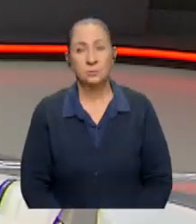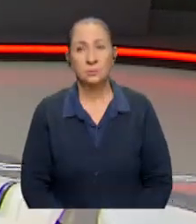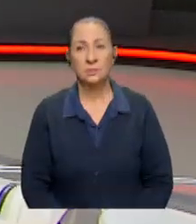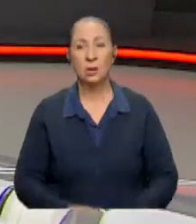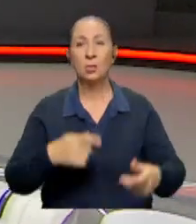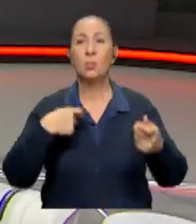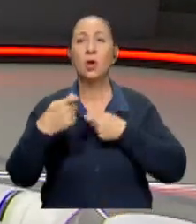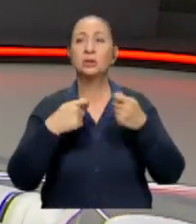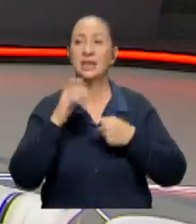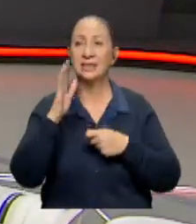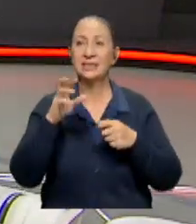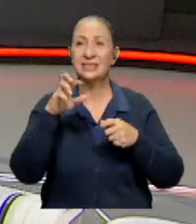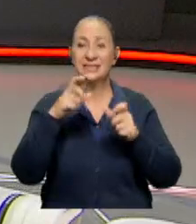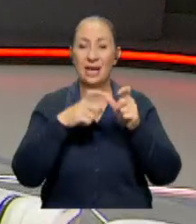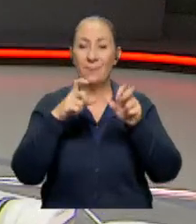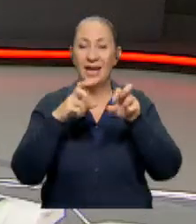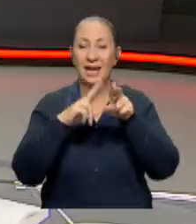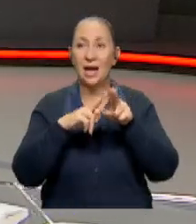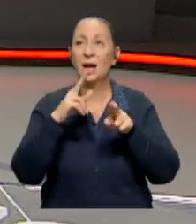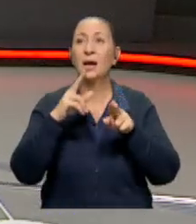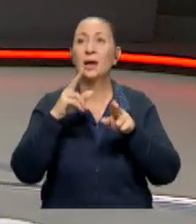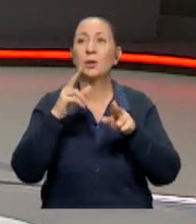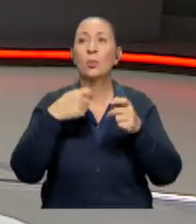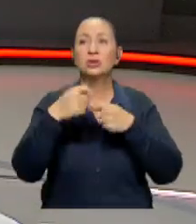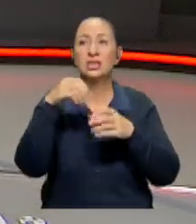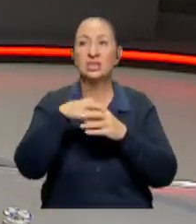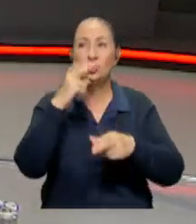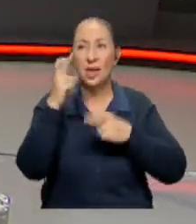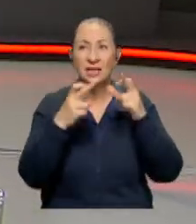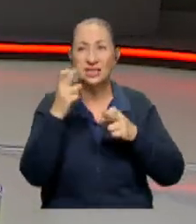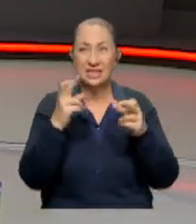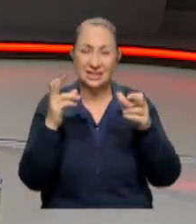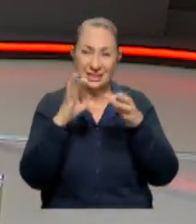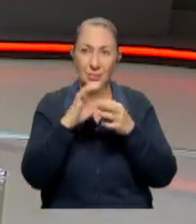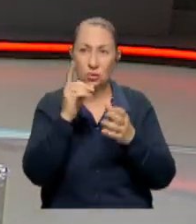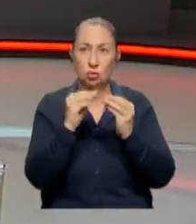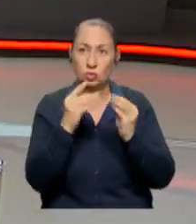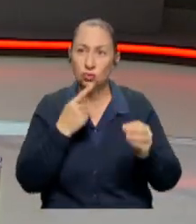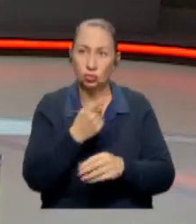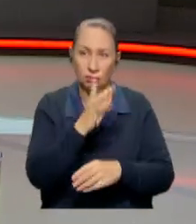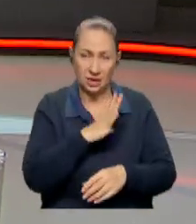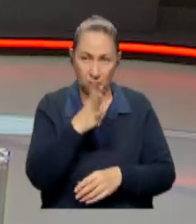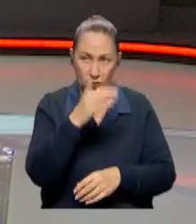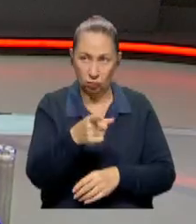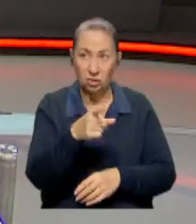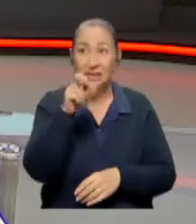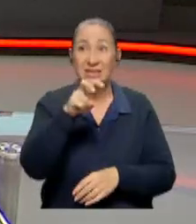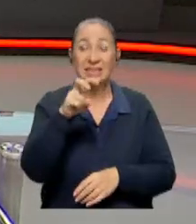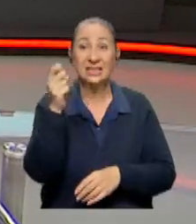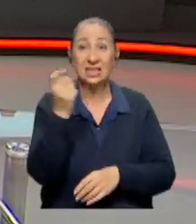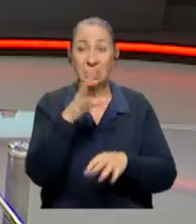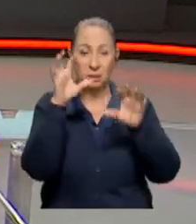Borsa vurgununa gidelim. SPK'nın borsadaki dolandırıcılık iddiasına ilişkin yaptığı bir suç duyurusu vardı biliyorsunuz.